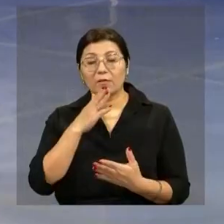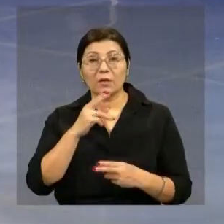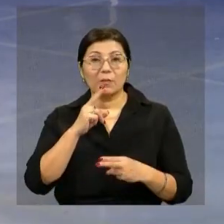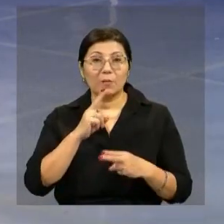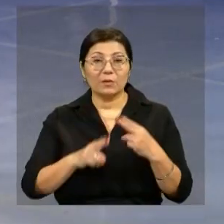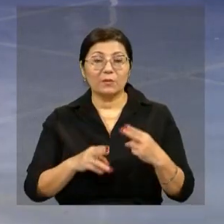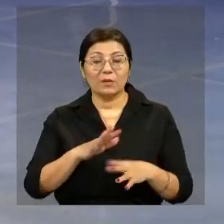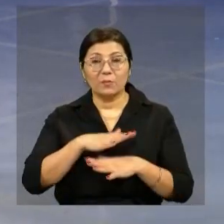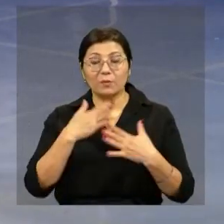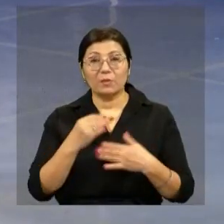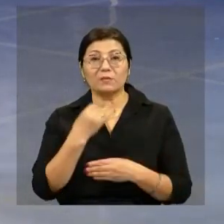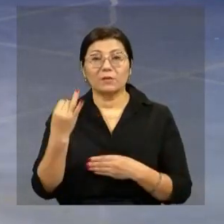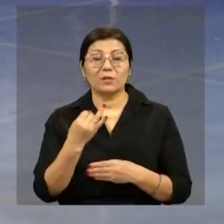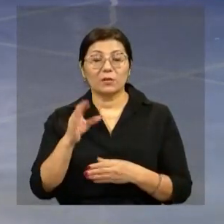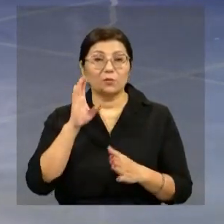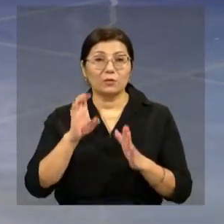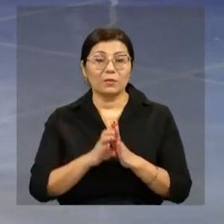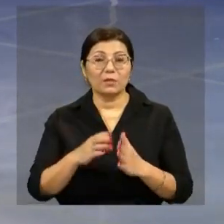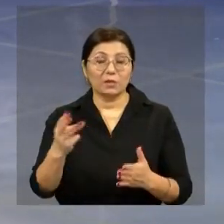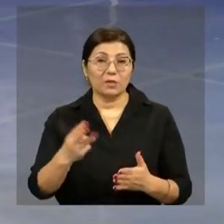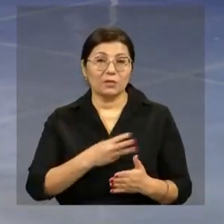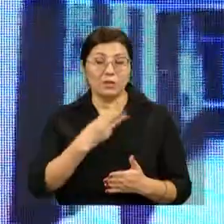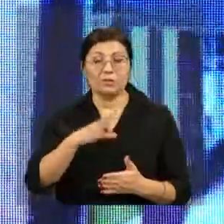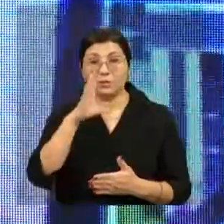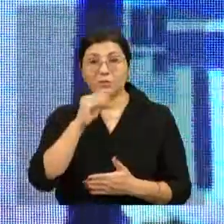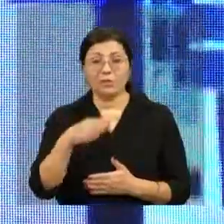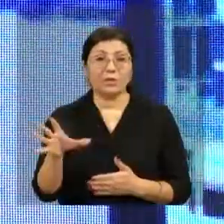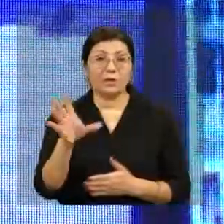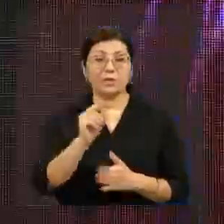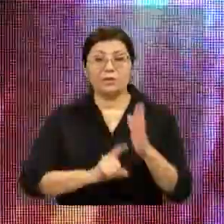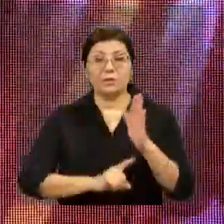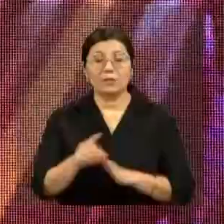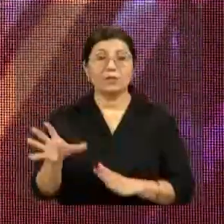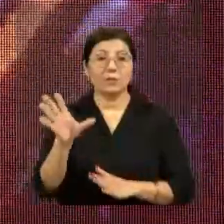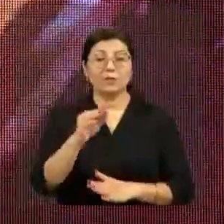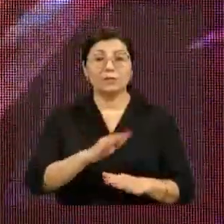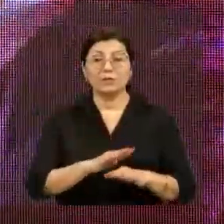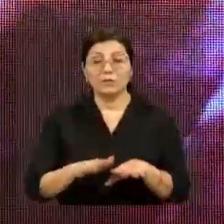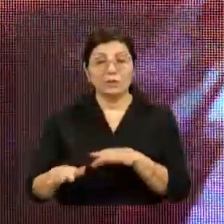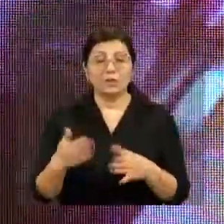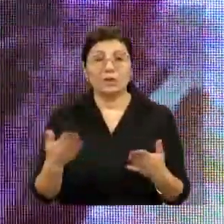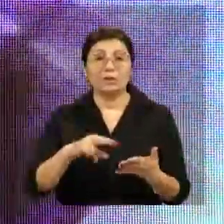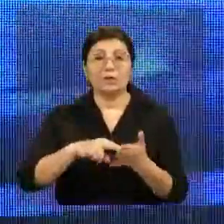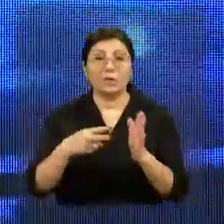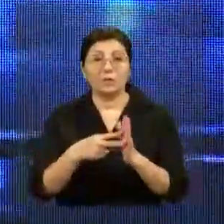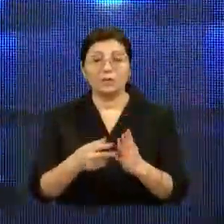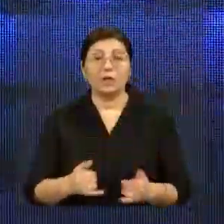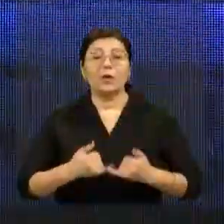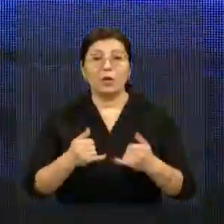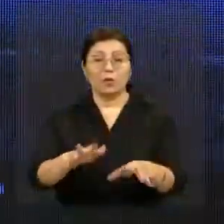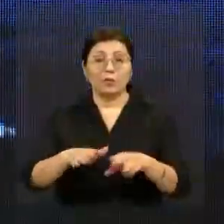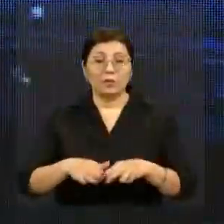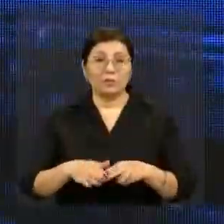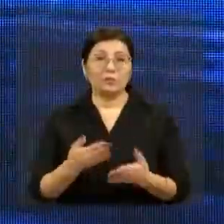Очень было много ничего интересного от вас услышать. Желаю вам удачи, успехов во всех ваших начинаниях, во всех ваших делах, которые вы планируете. Уважаемые